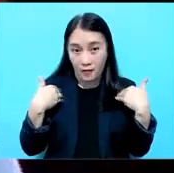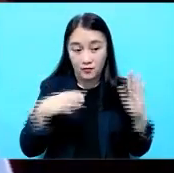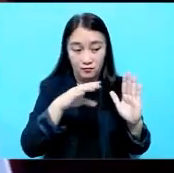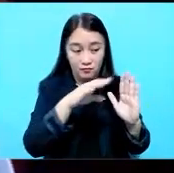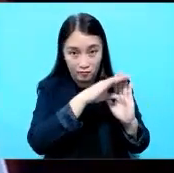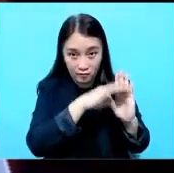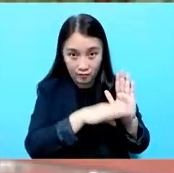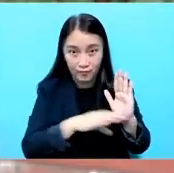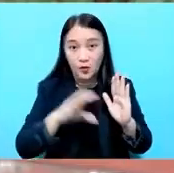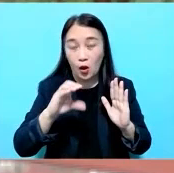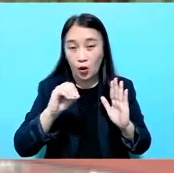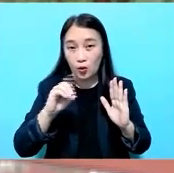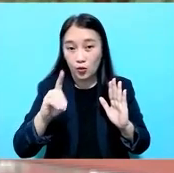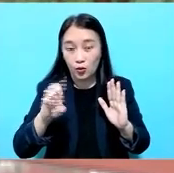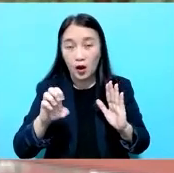is how we operate.